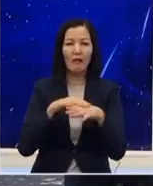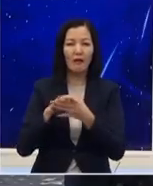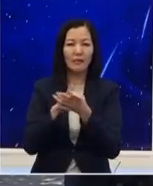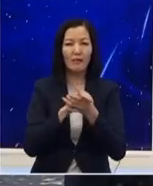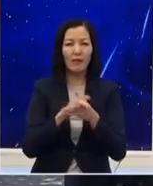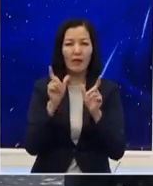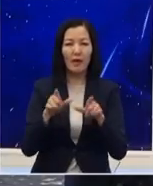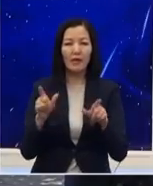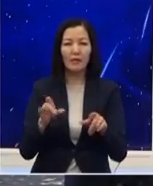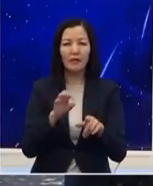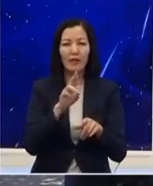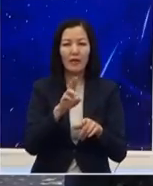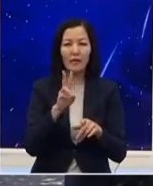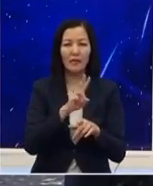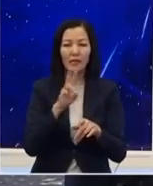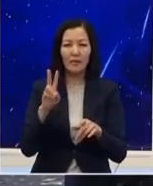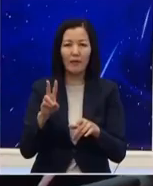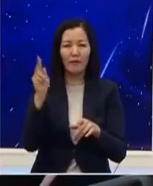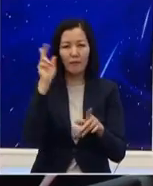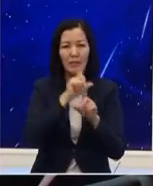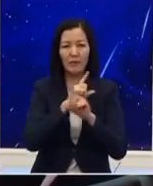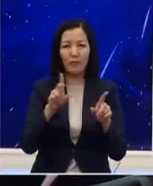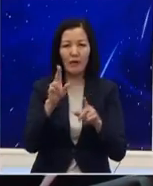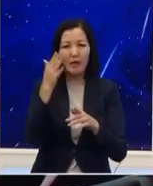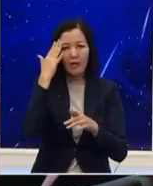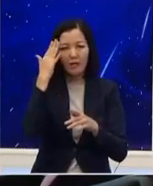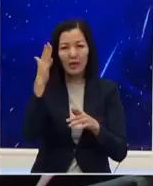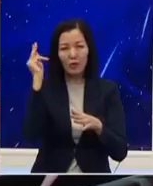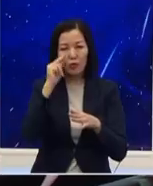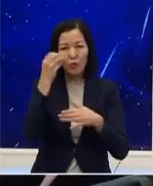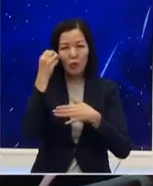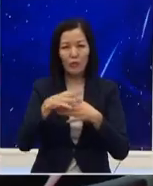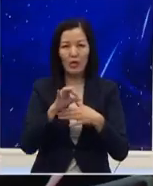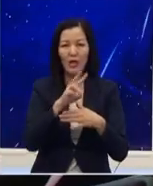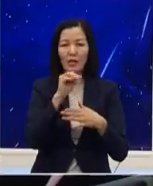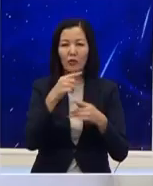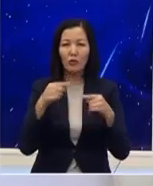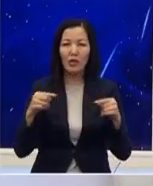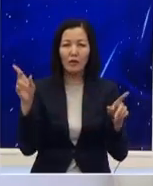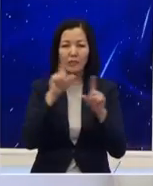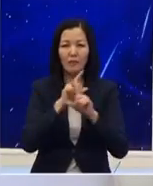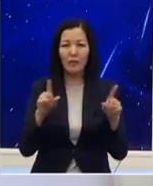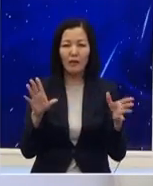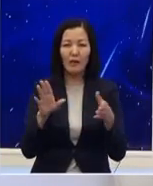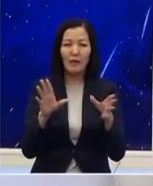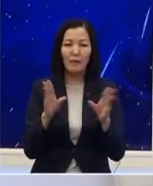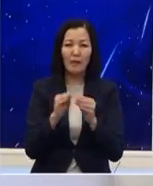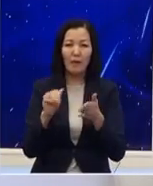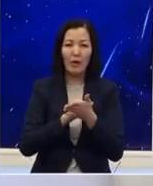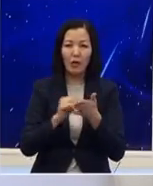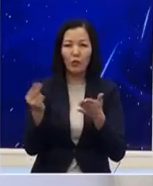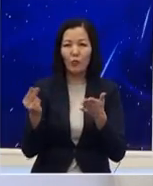ассамблеясы, Азаматтық альянс, Назарбаев зияткерлік мектебі, Дарын оқу орталығы, Антикор және тағы басқа мекемелермен меморандум